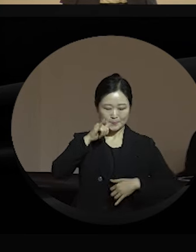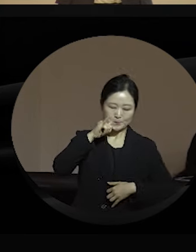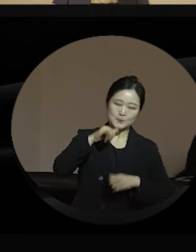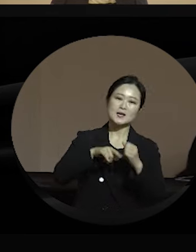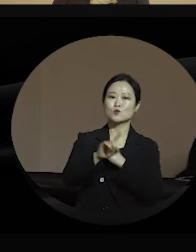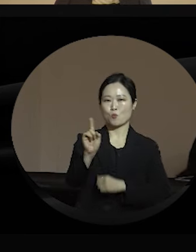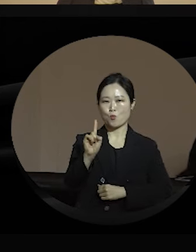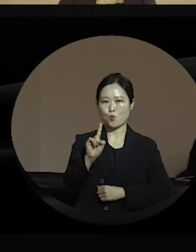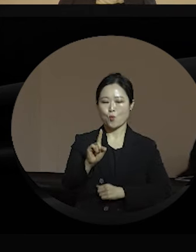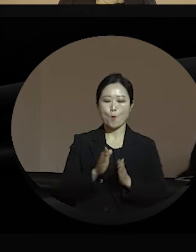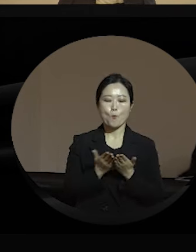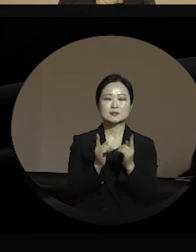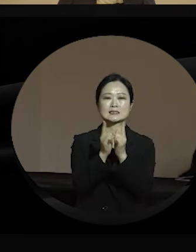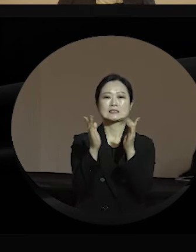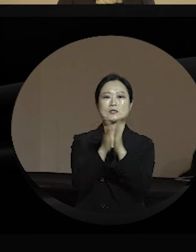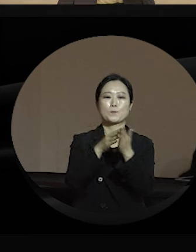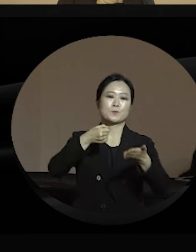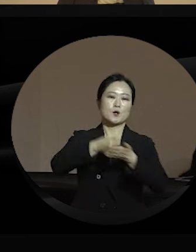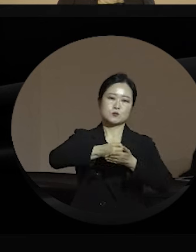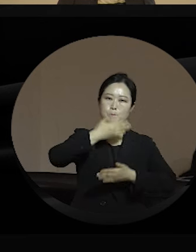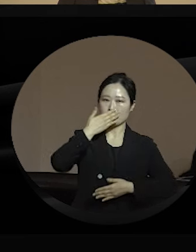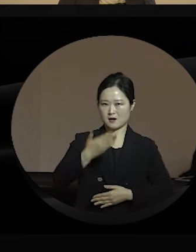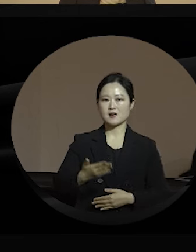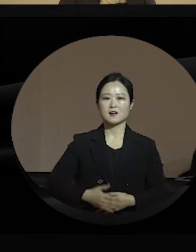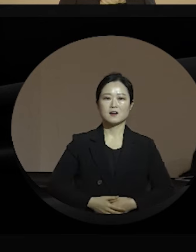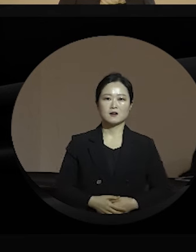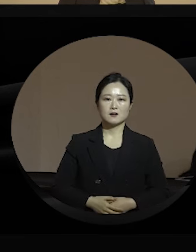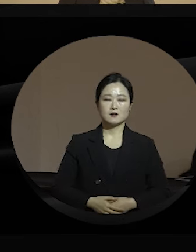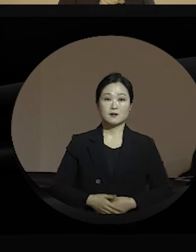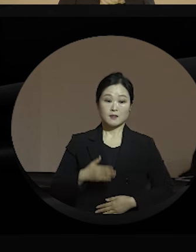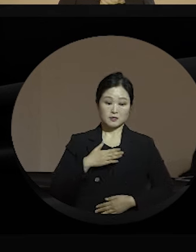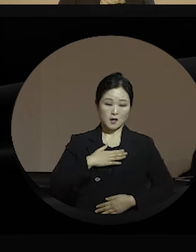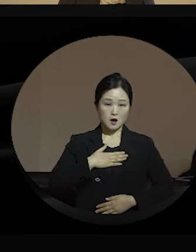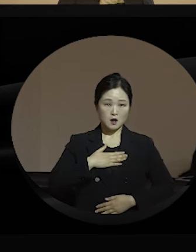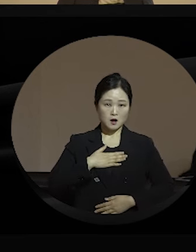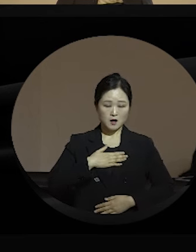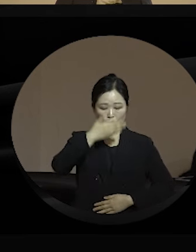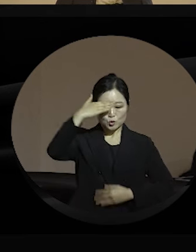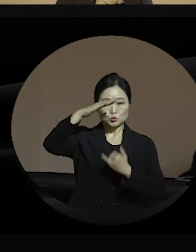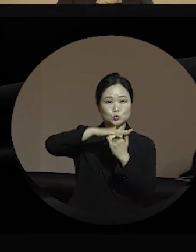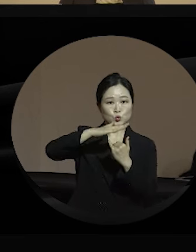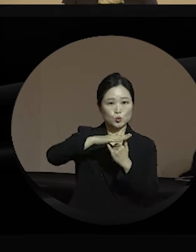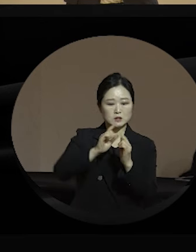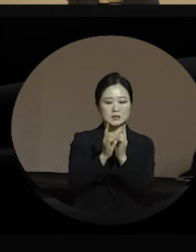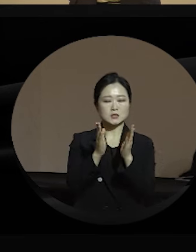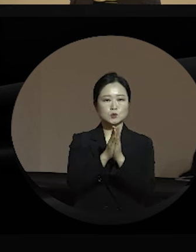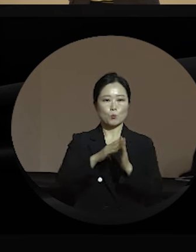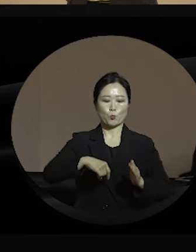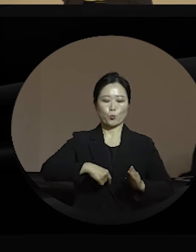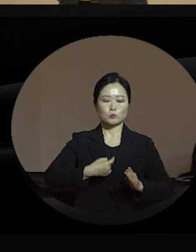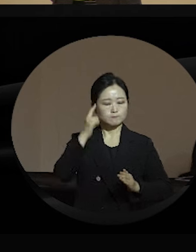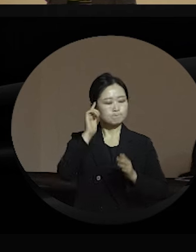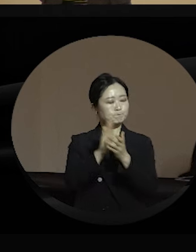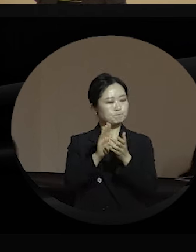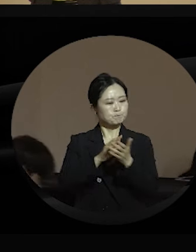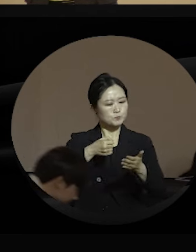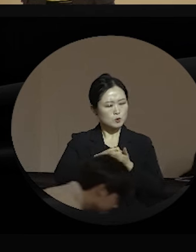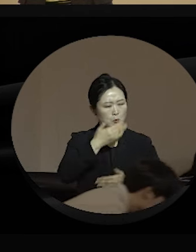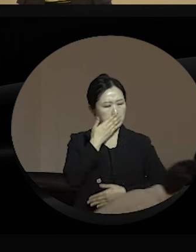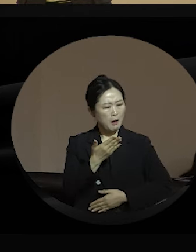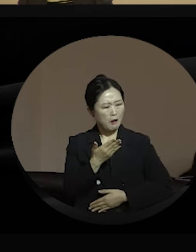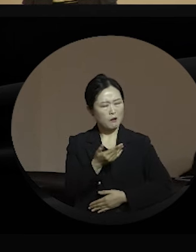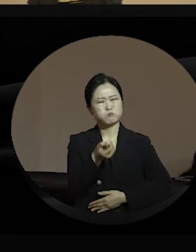자기가 결정해서 해요. 대한민국 청소년들이 자기가 결정할 수 있는 게 별로 없어요. 자율성, 자기결정성이라고 부르는 거예요.